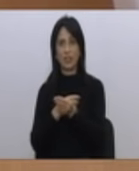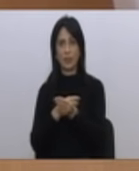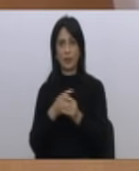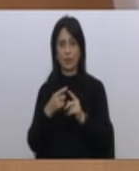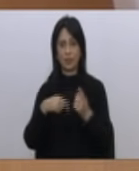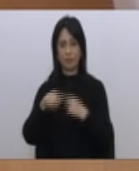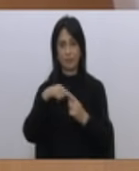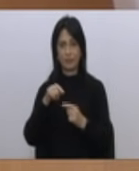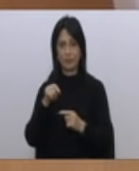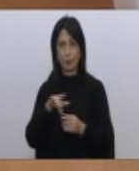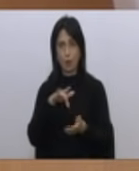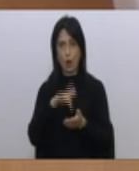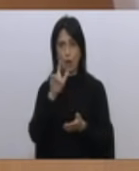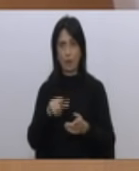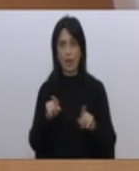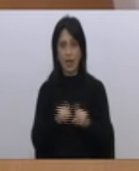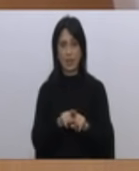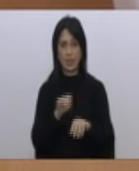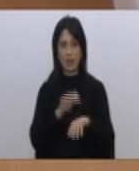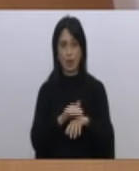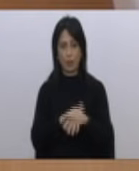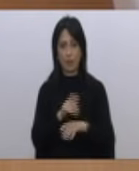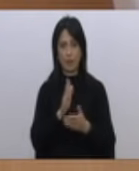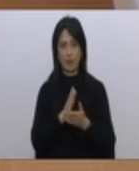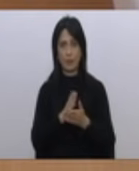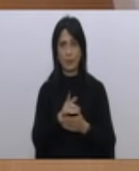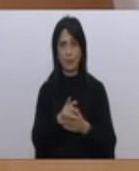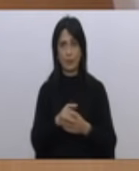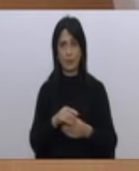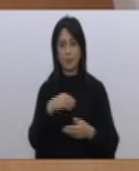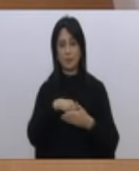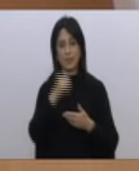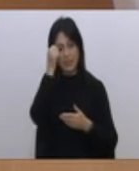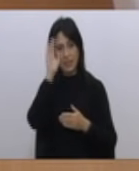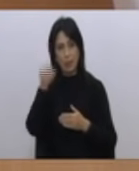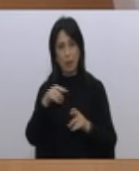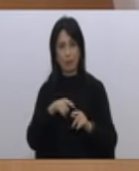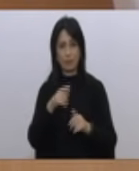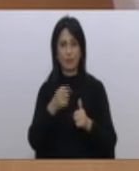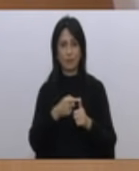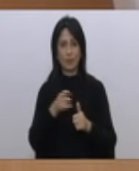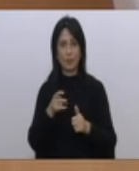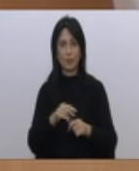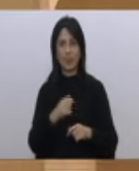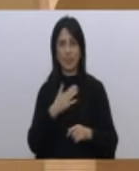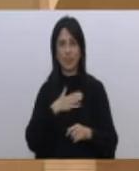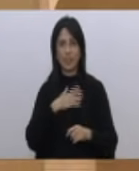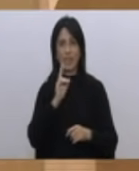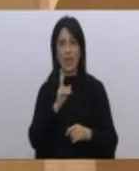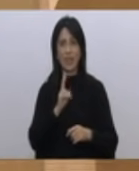კოლექციონერმა მოქალაქემო, აი ასეთი არგუმენტები რომ გაქვთ ხოლმე. ჩვენი